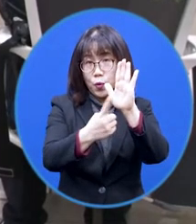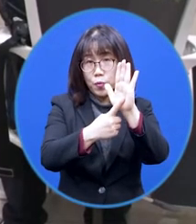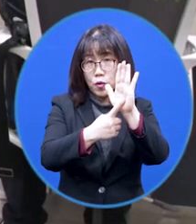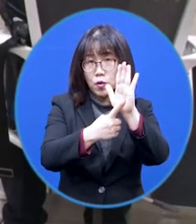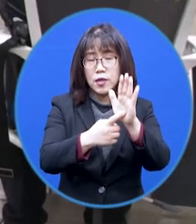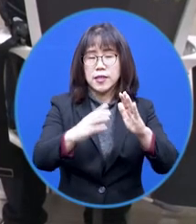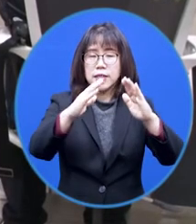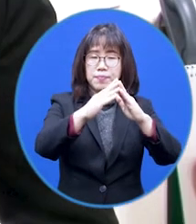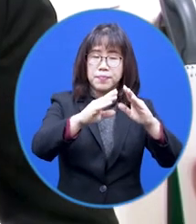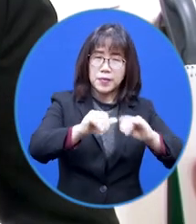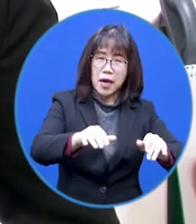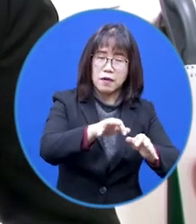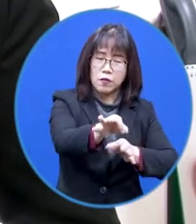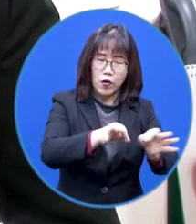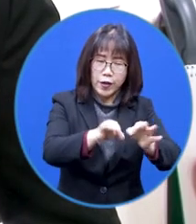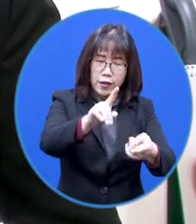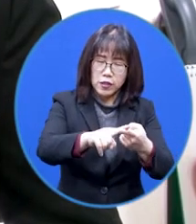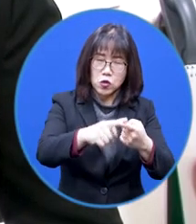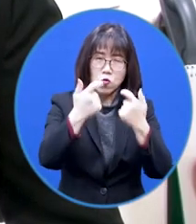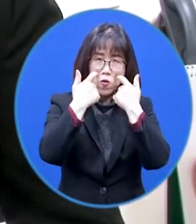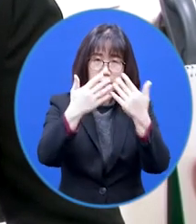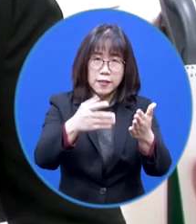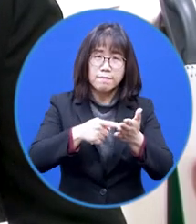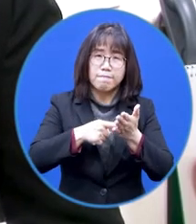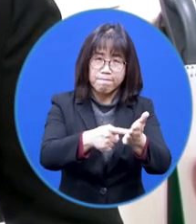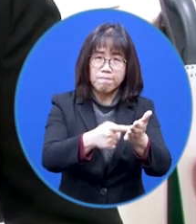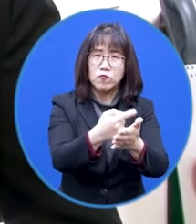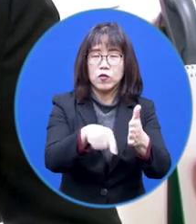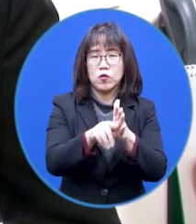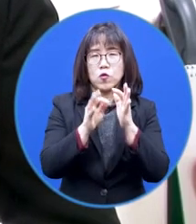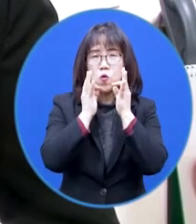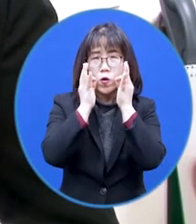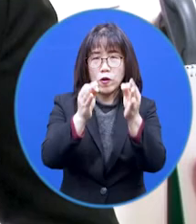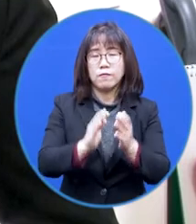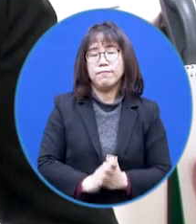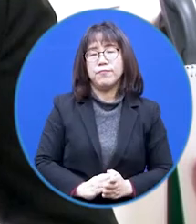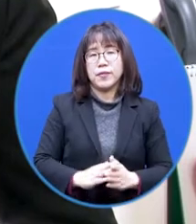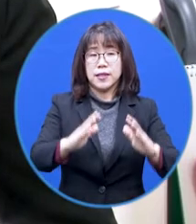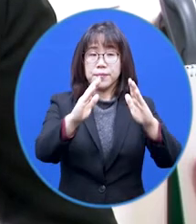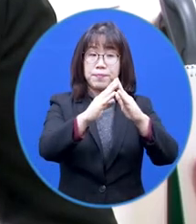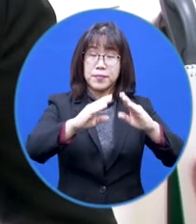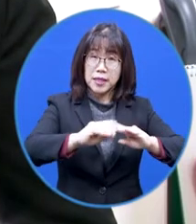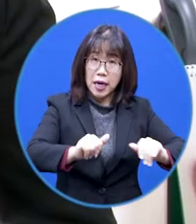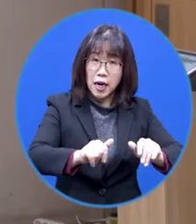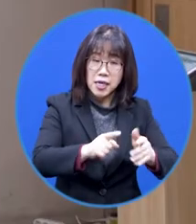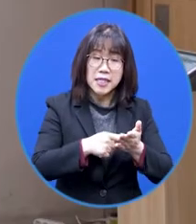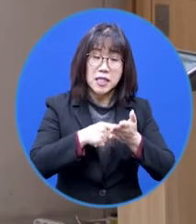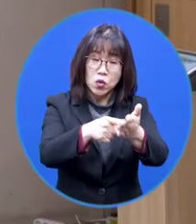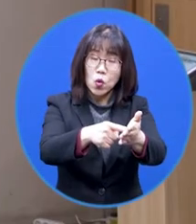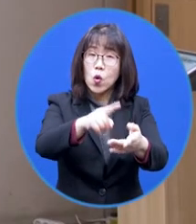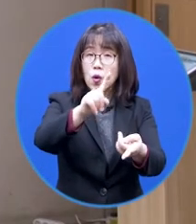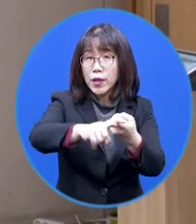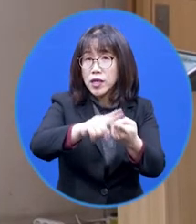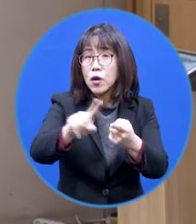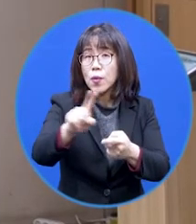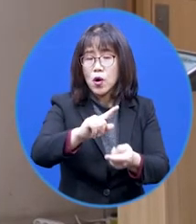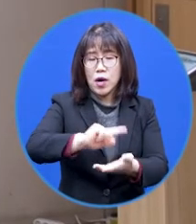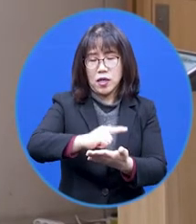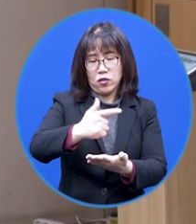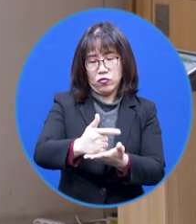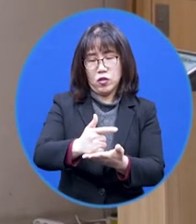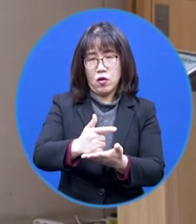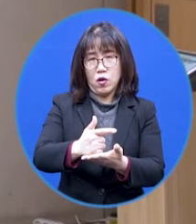홍보하여 부동산 거래 질서를 확립할 수 있도록 최선의 노력을 다하겠습니다. 부동산 실거래